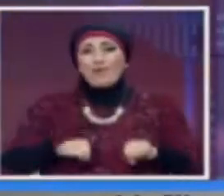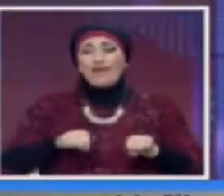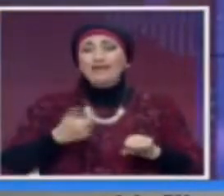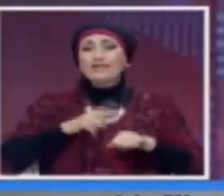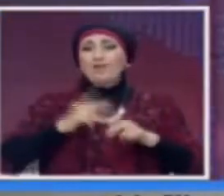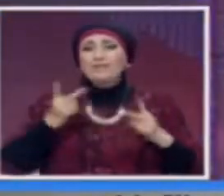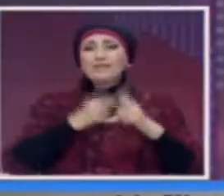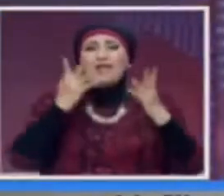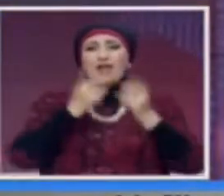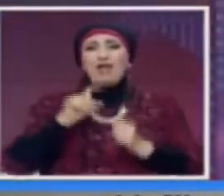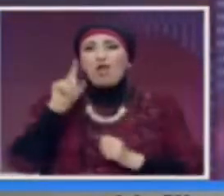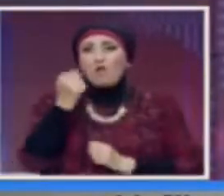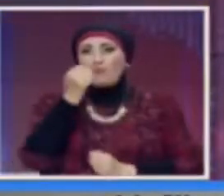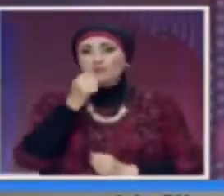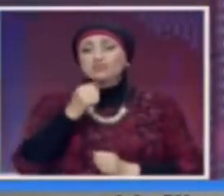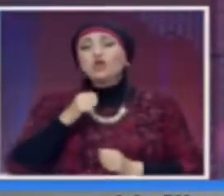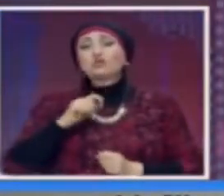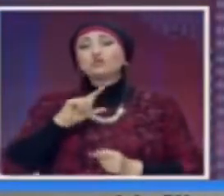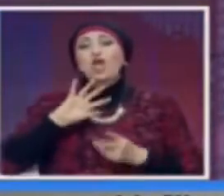إدارية بتكلفة